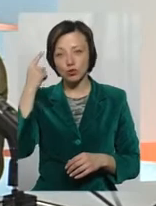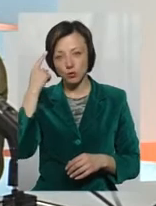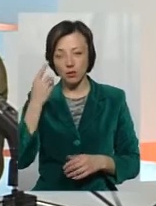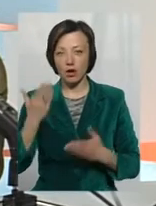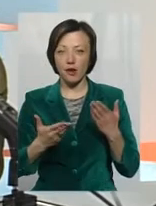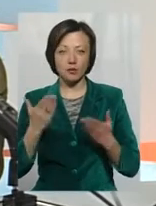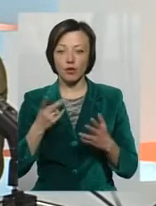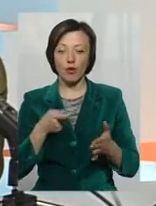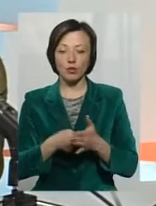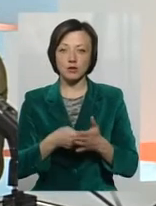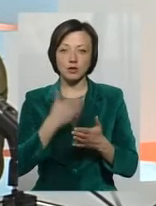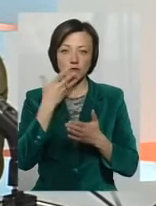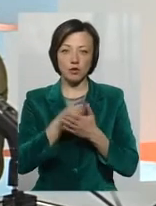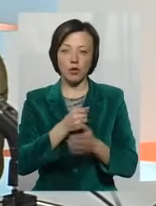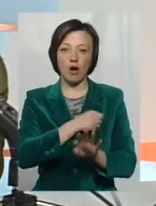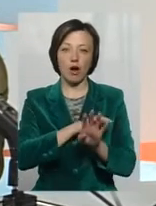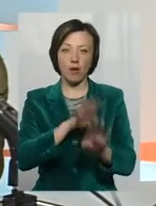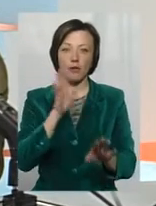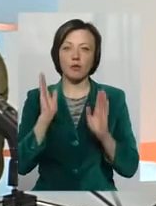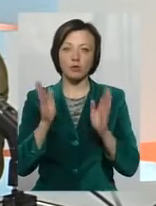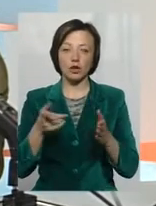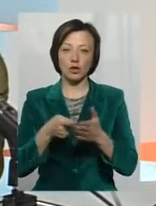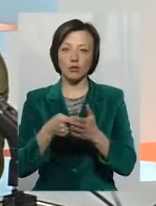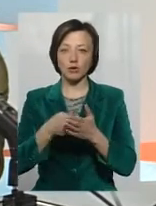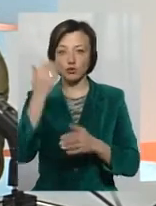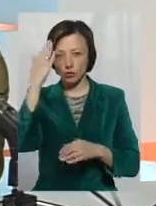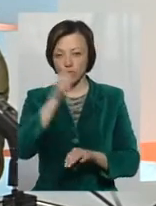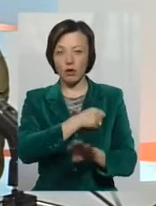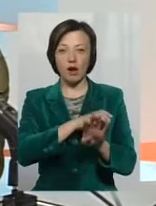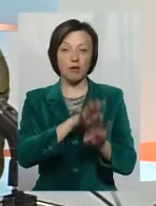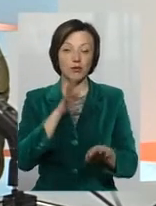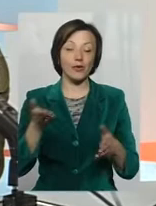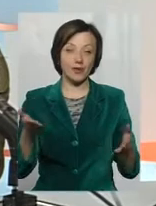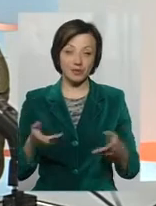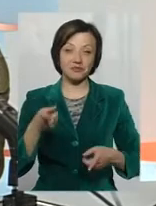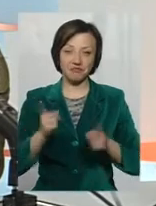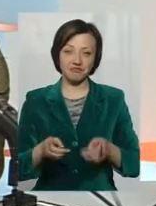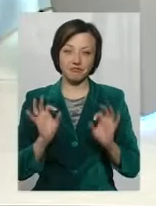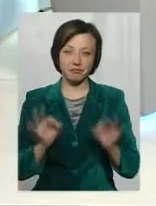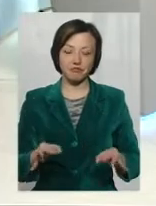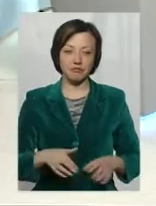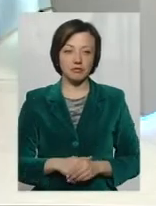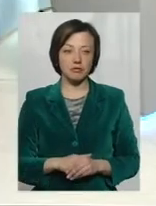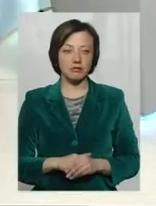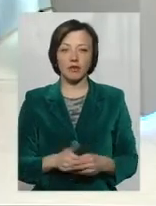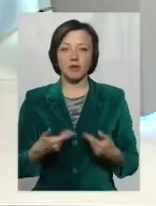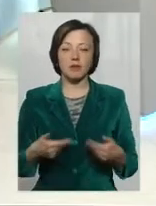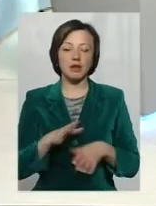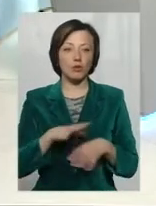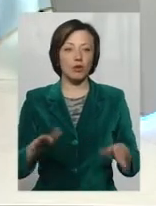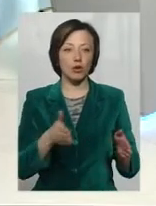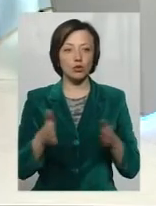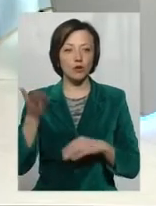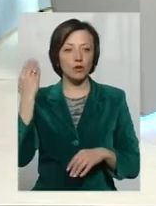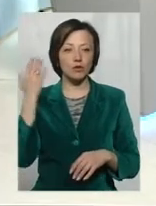якщо не кормити свою армію, то будете кормити армію противника, воно і справдилось. Що ми не були готові в той